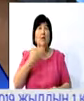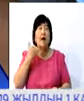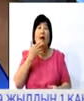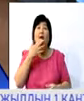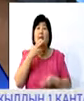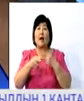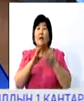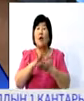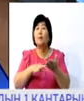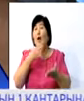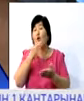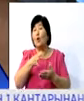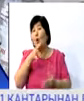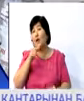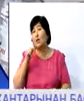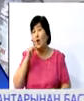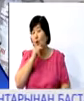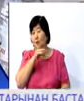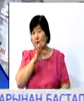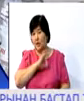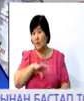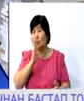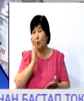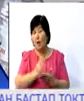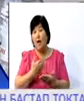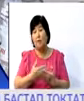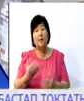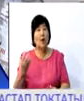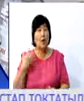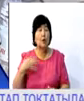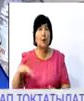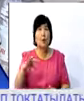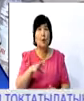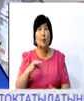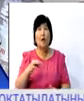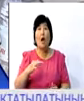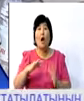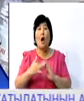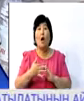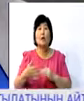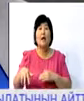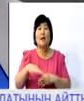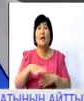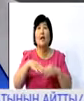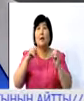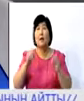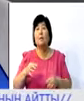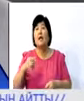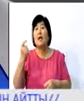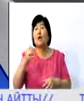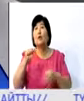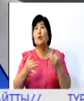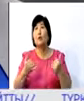беруші жауапкердің де уақытын үнемдеуге сеп болып отыр. Мәселен, Қызылорда облысы ауданаралық мамандандырылған экономикалық сотының өзінде